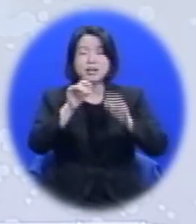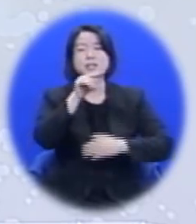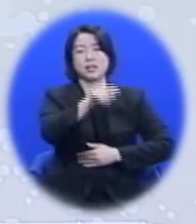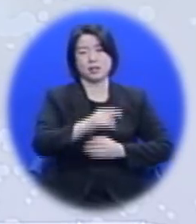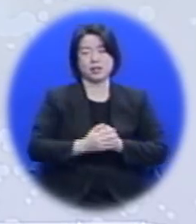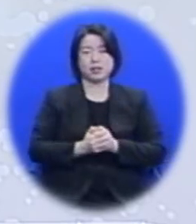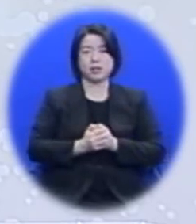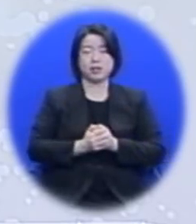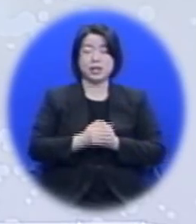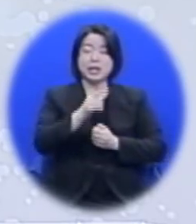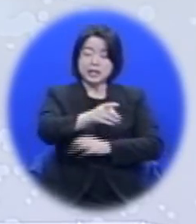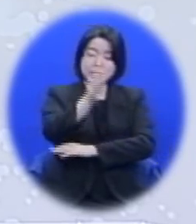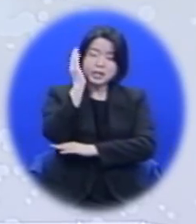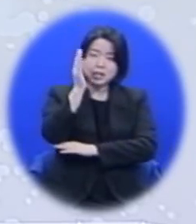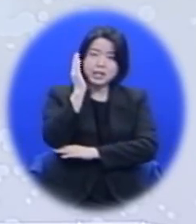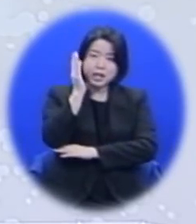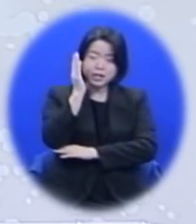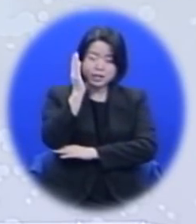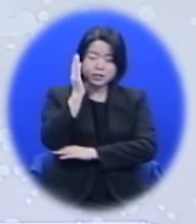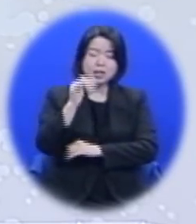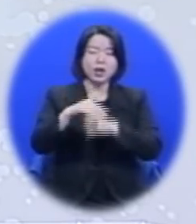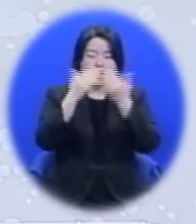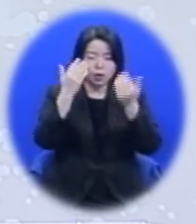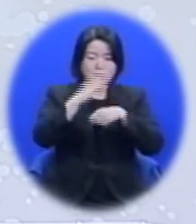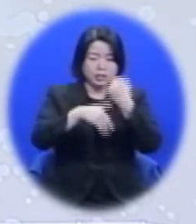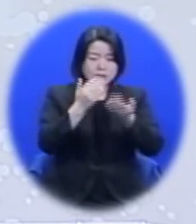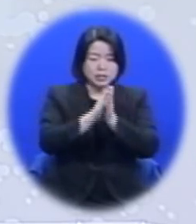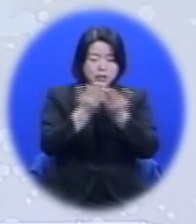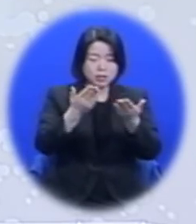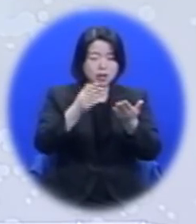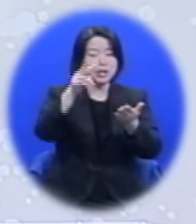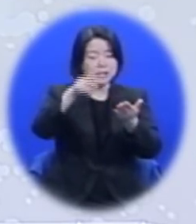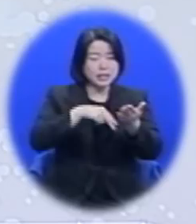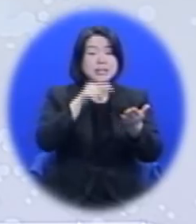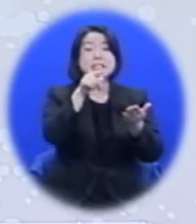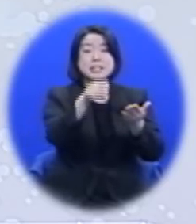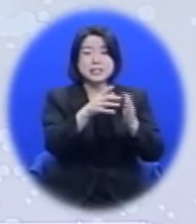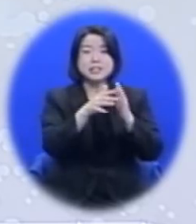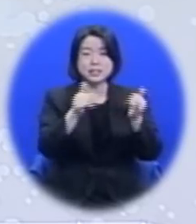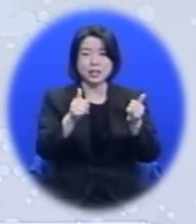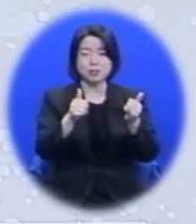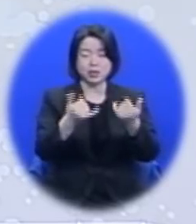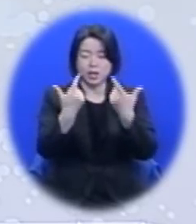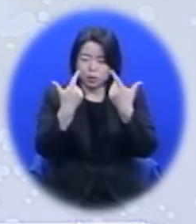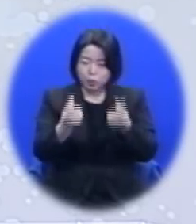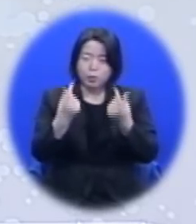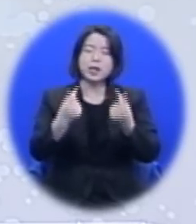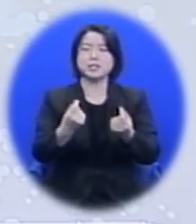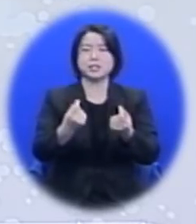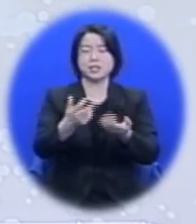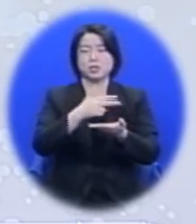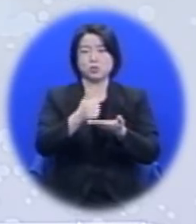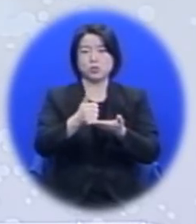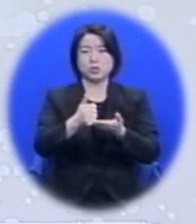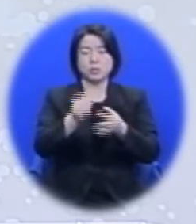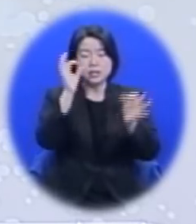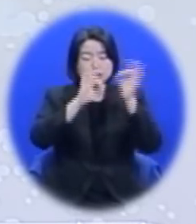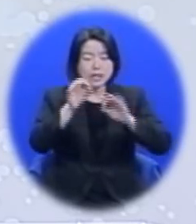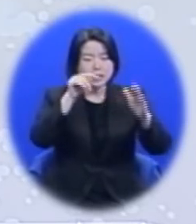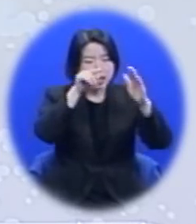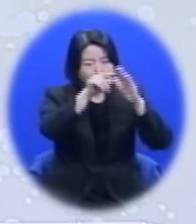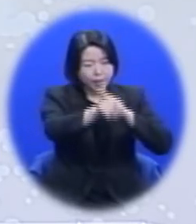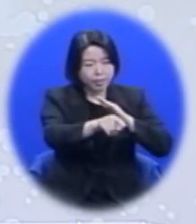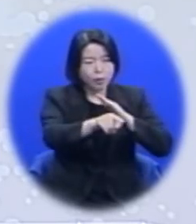곧이 성경을 읽는 바로 그 사람에게 주님이 똑같이 그렇게 찾아간다는 말씀을 하려고 하시는